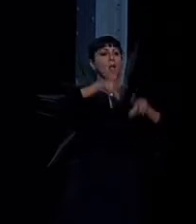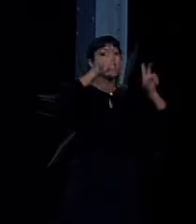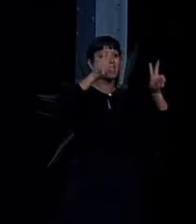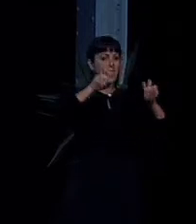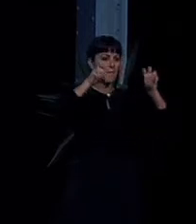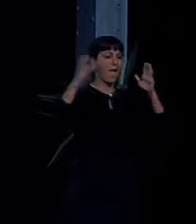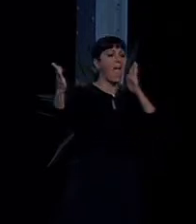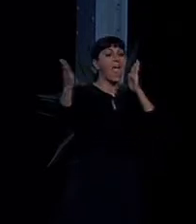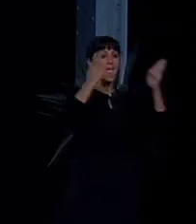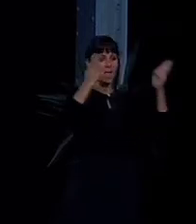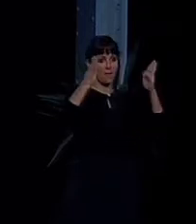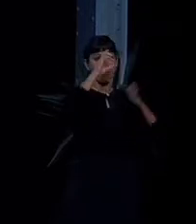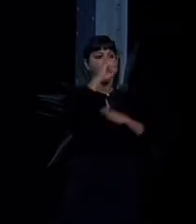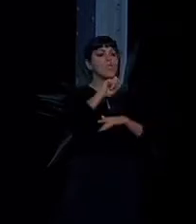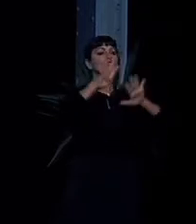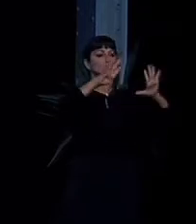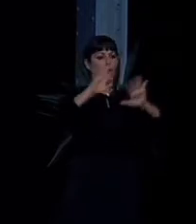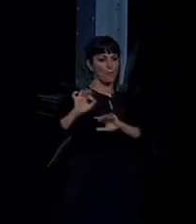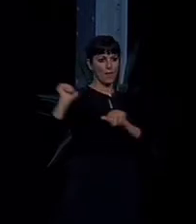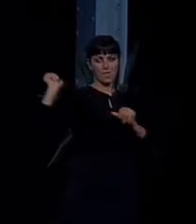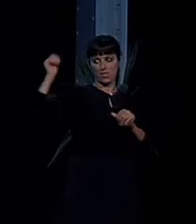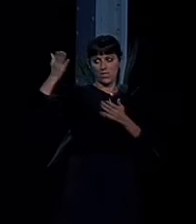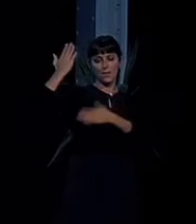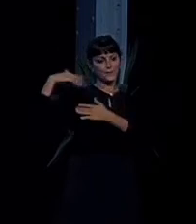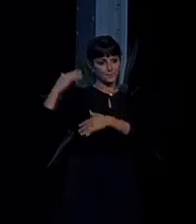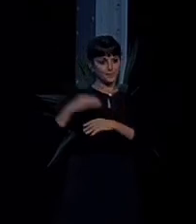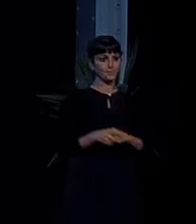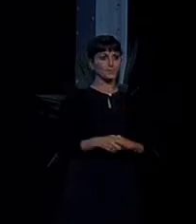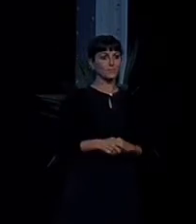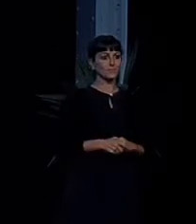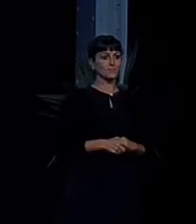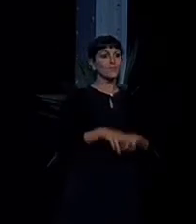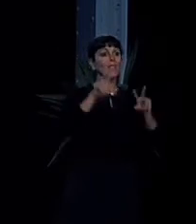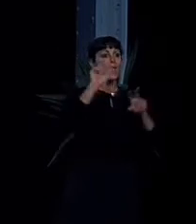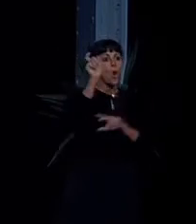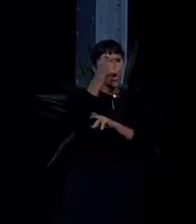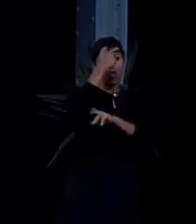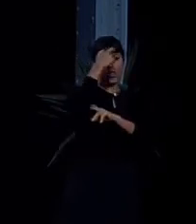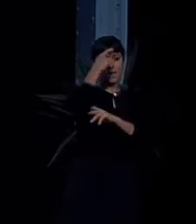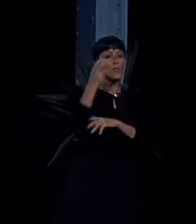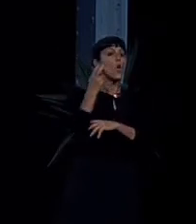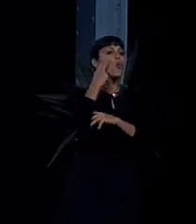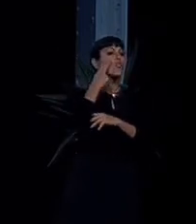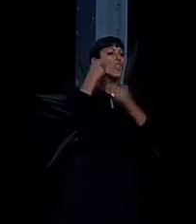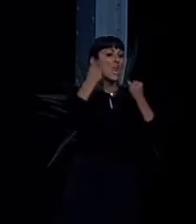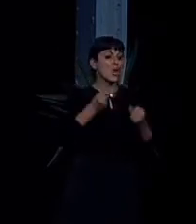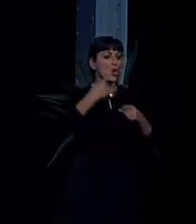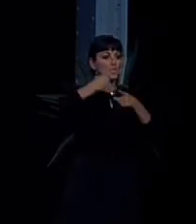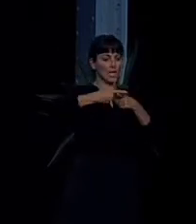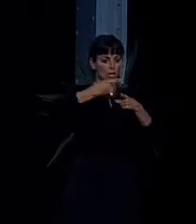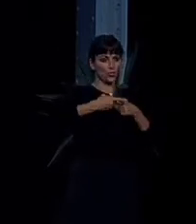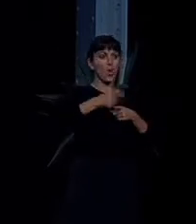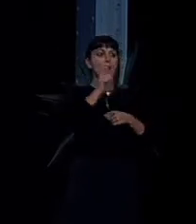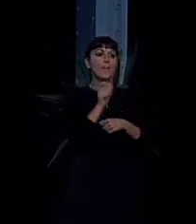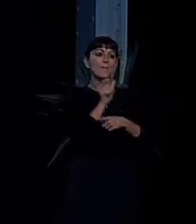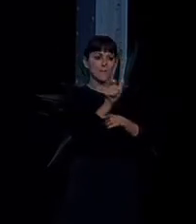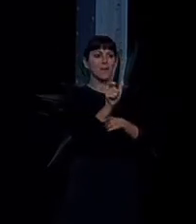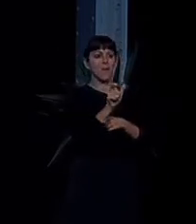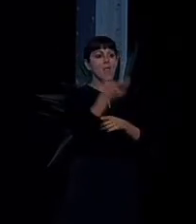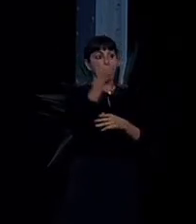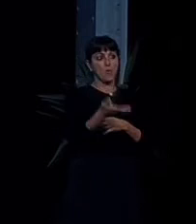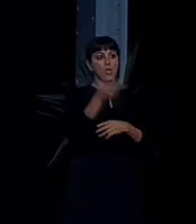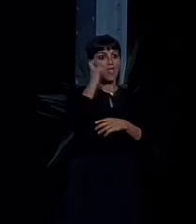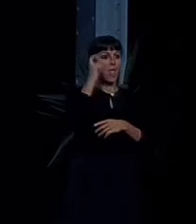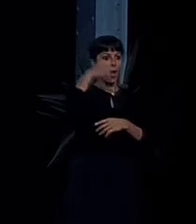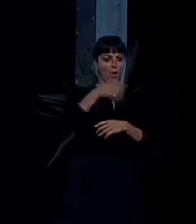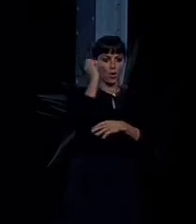que inclou aquest concepte de terror sexual que ens agradarà molt de conèixer-la avui en aquesta conferència. A